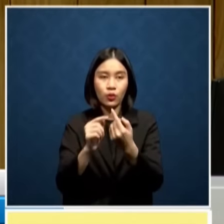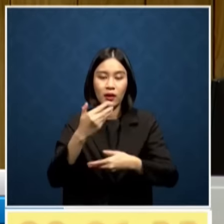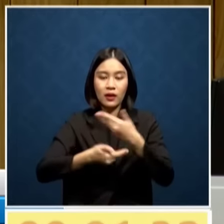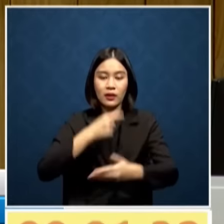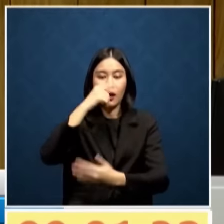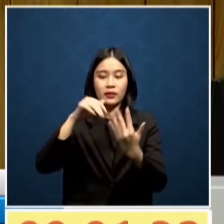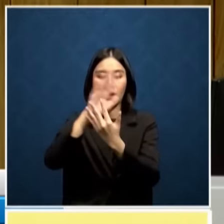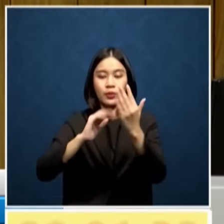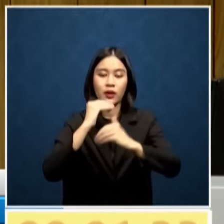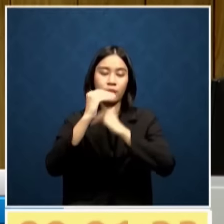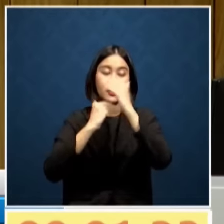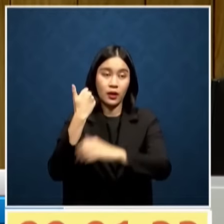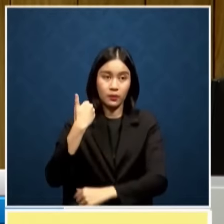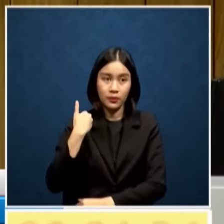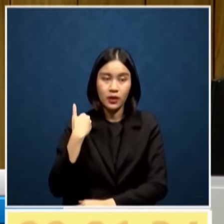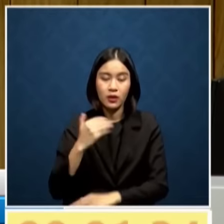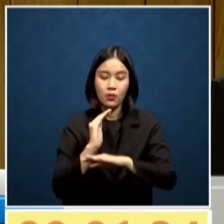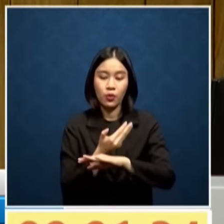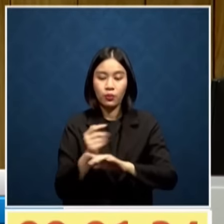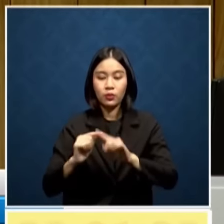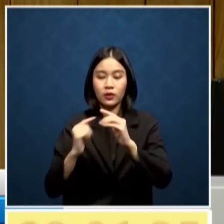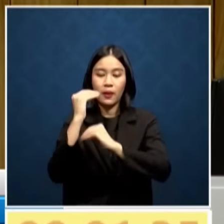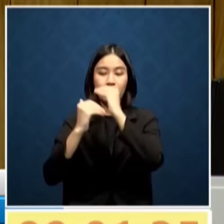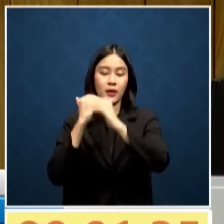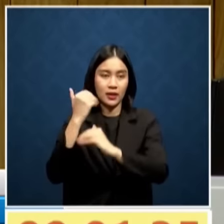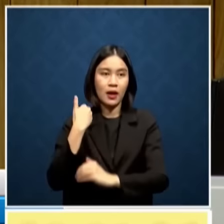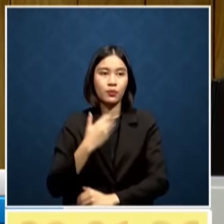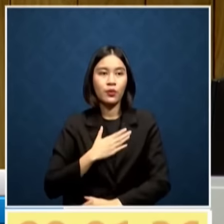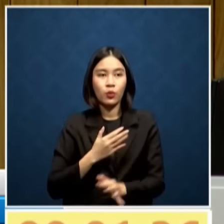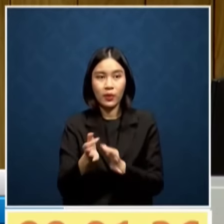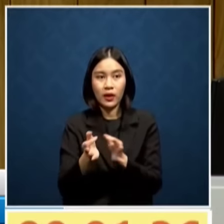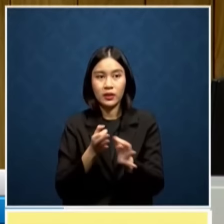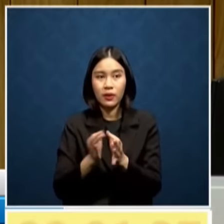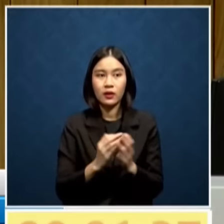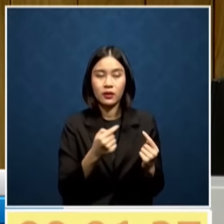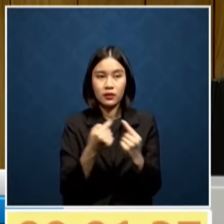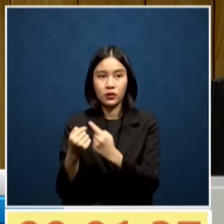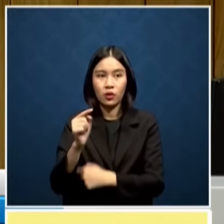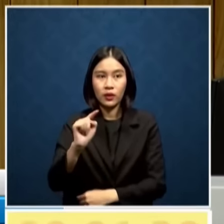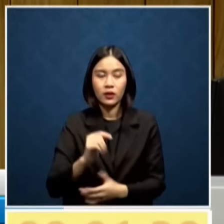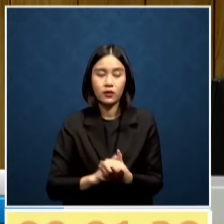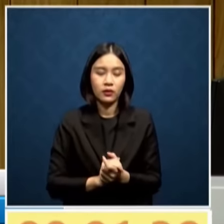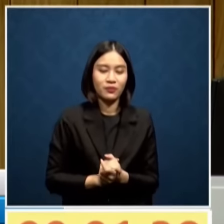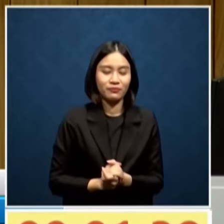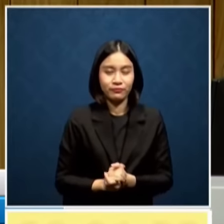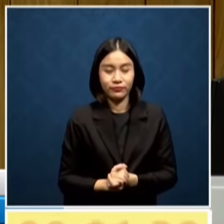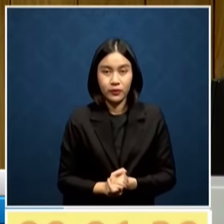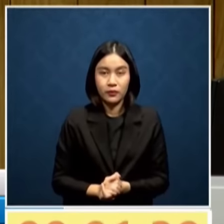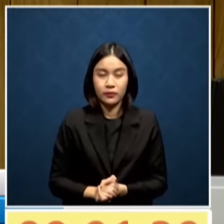าของไทยเจริญส่งเสริมให้ธุรกิจเราเจริญต้องเรียนอย่างนี้นะครับต่อมาก็คือการที่จะต้อง